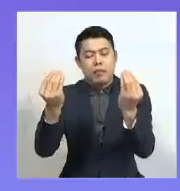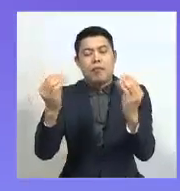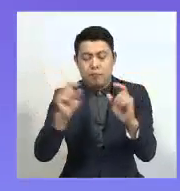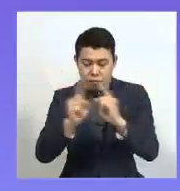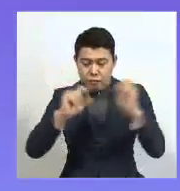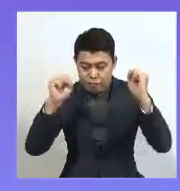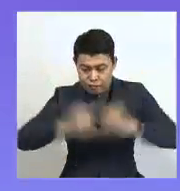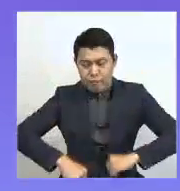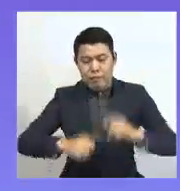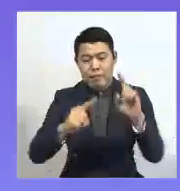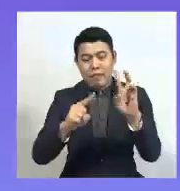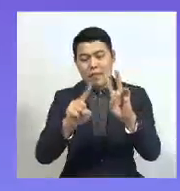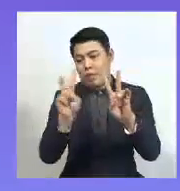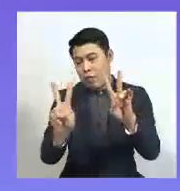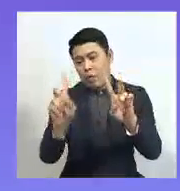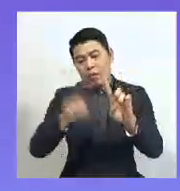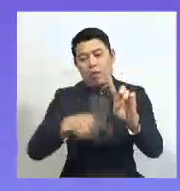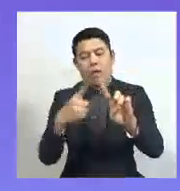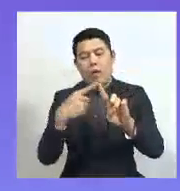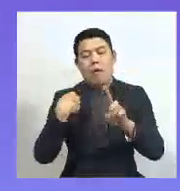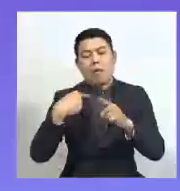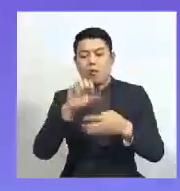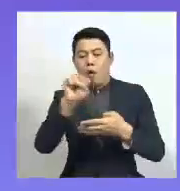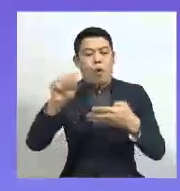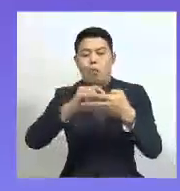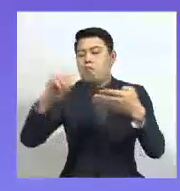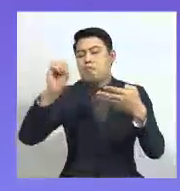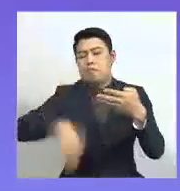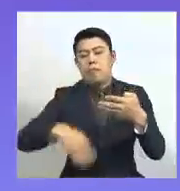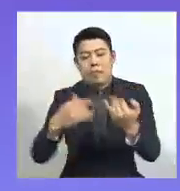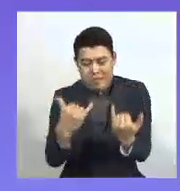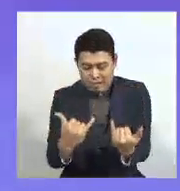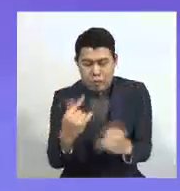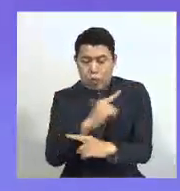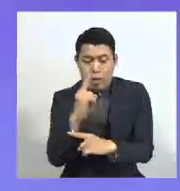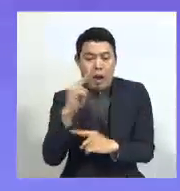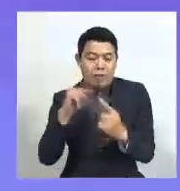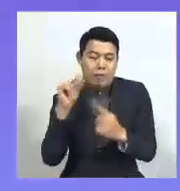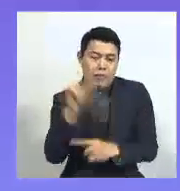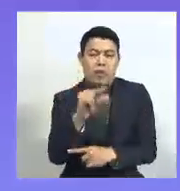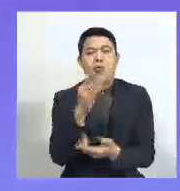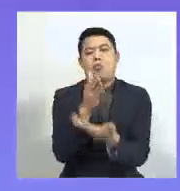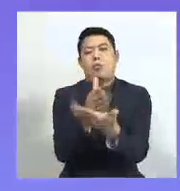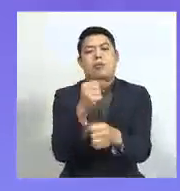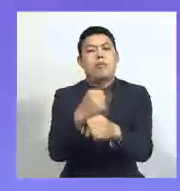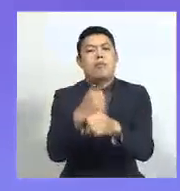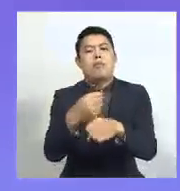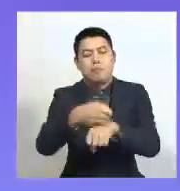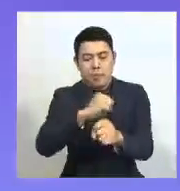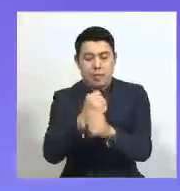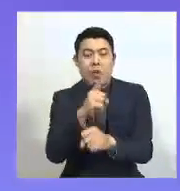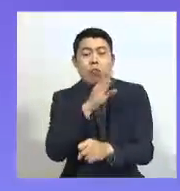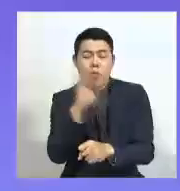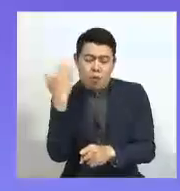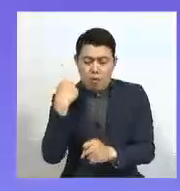ติ7-2เสียงให้นายธนาธรเนี่ยนะคะพ้นจากตำแหน่งส.ส.นับตั้งแต่วันที่มีคำสั่งให้ยุติการปฏิบัติหน้าที่หลังจาก